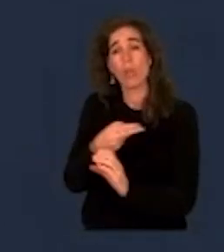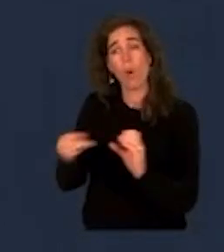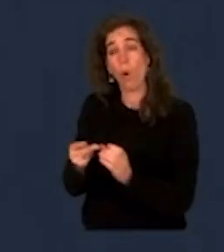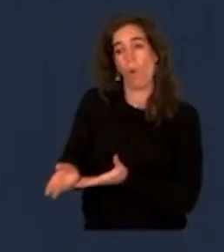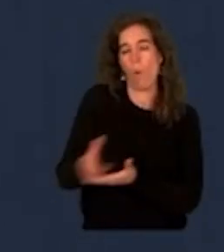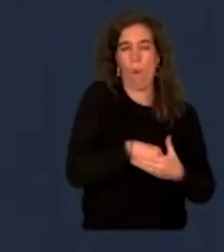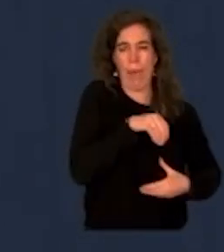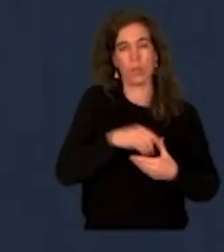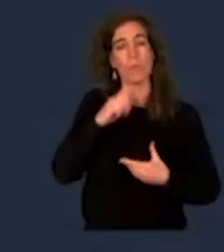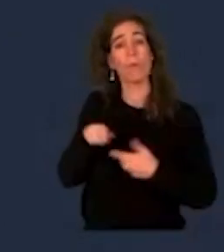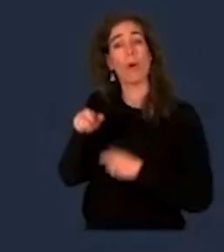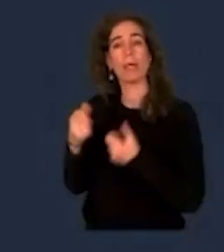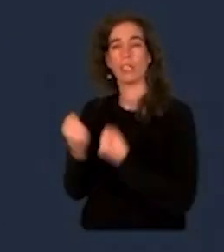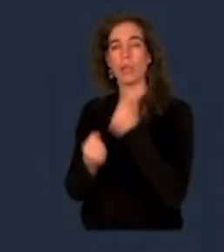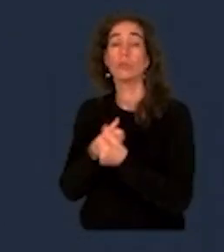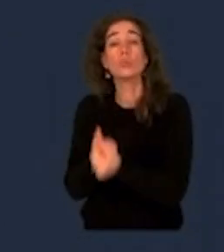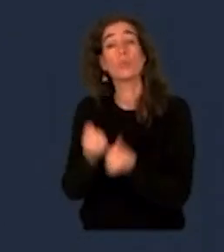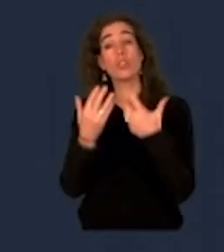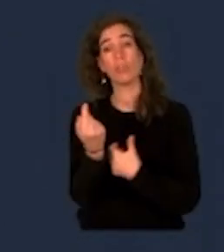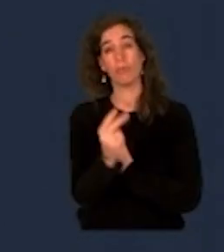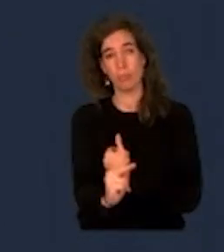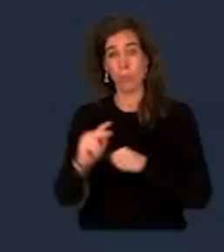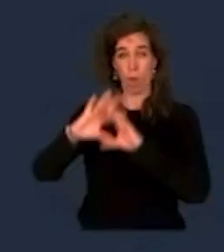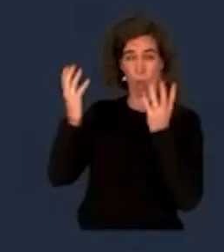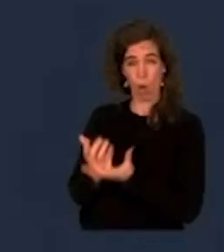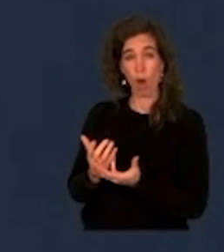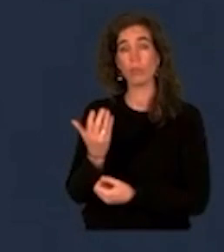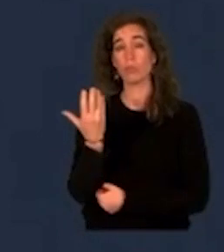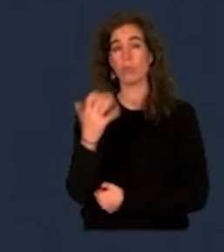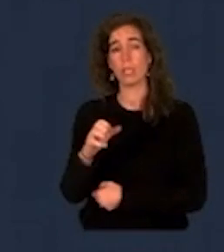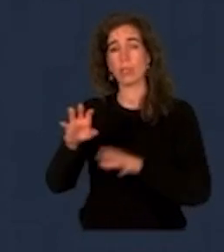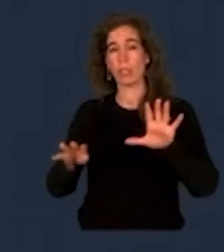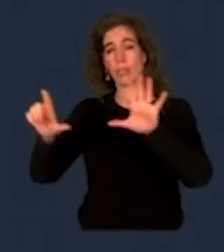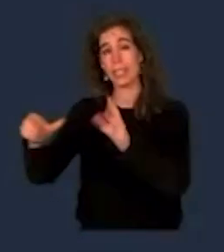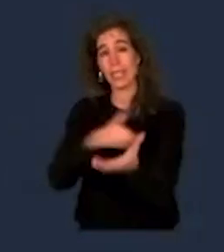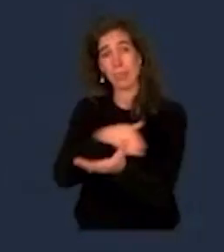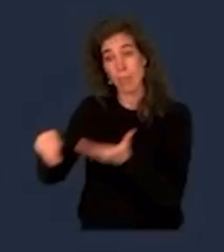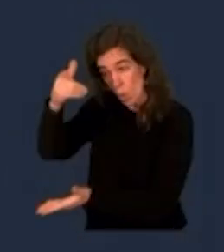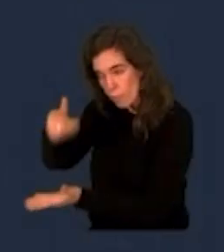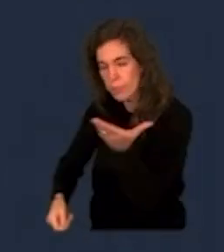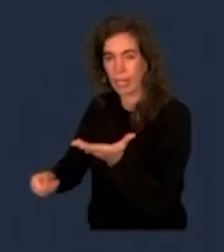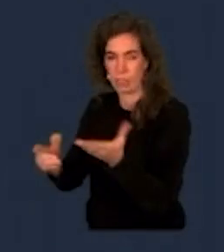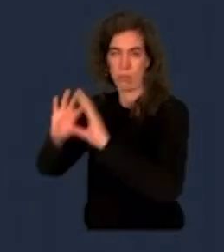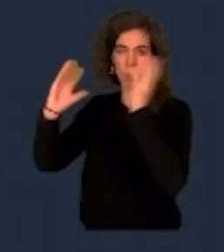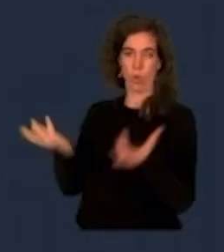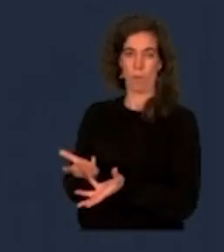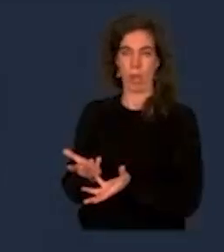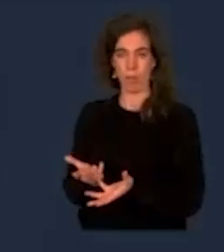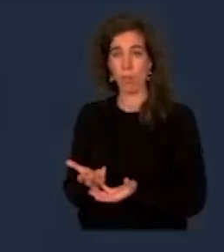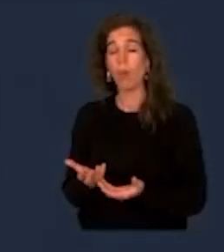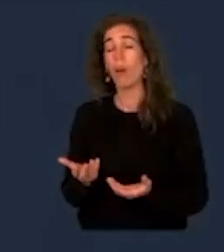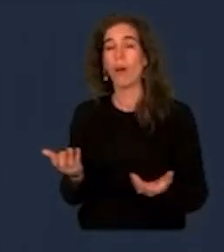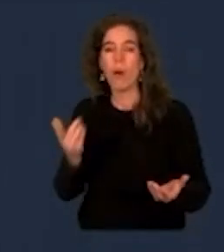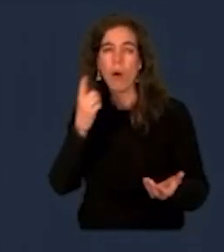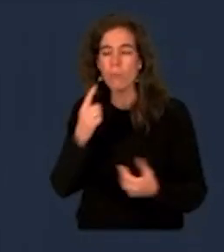vos propres chiffres sur un total de plus de 597 millions de taxes pour la région parallèlement la remise de 10 centimes d'euro par